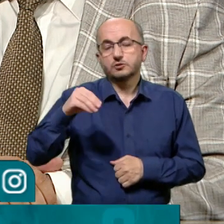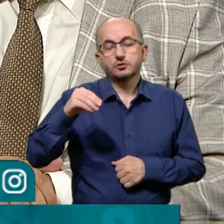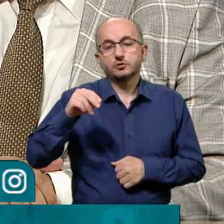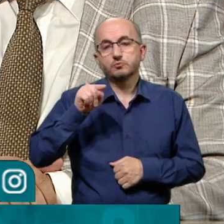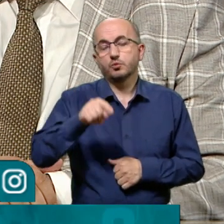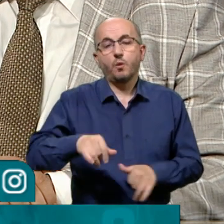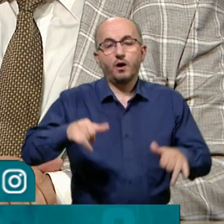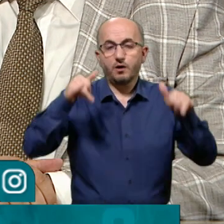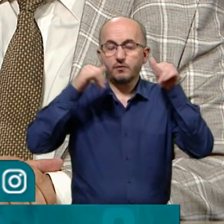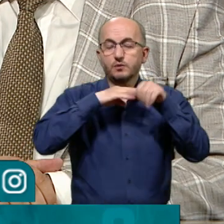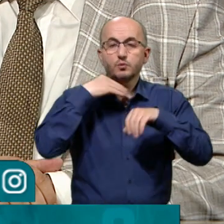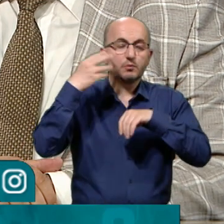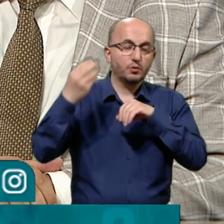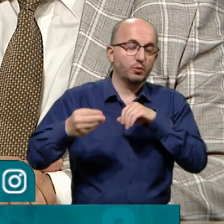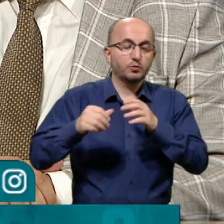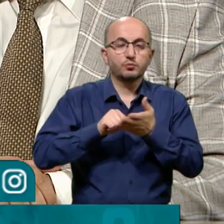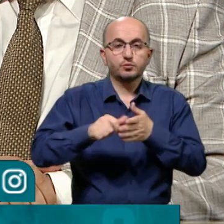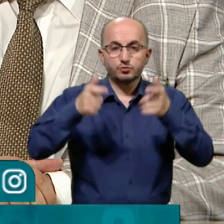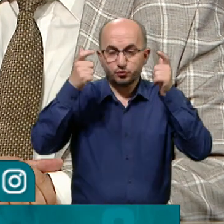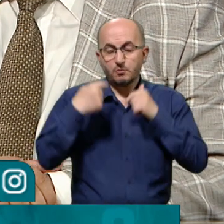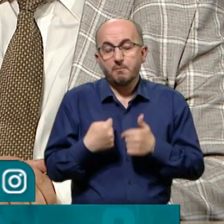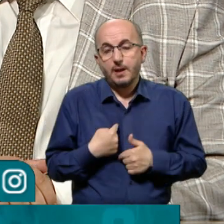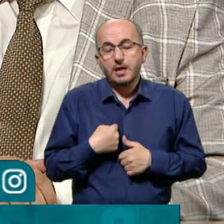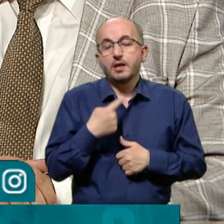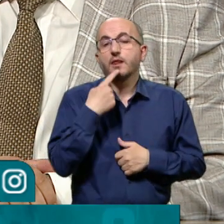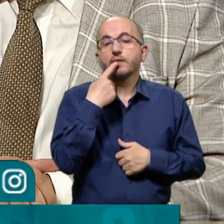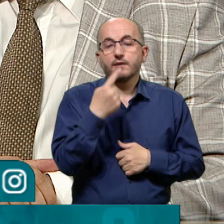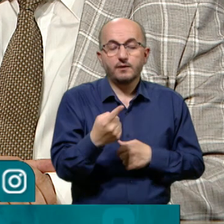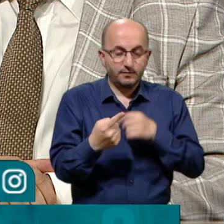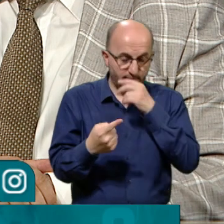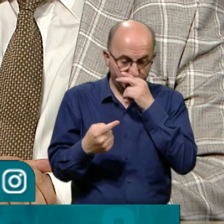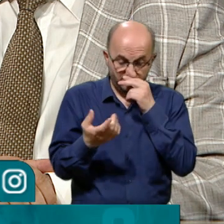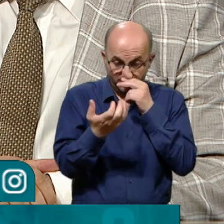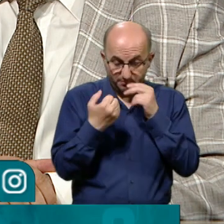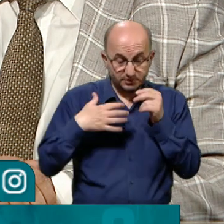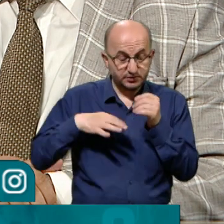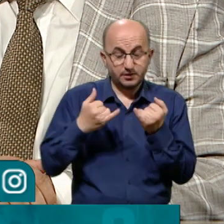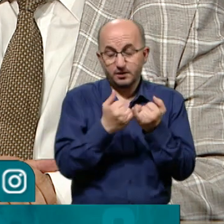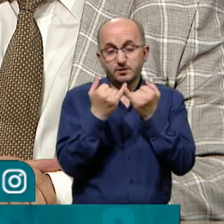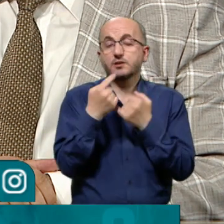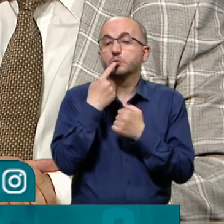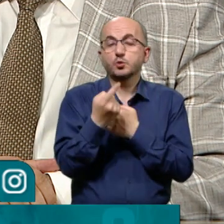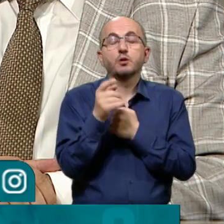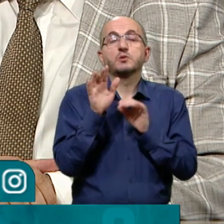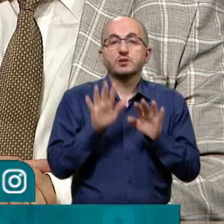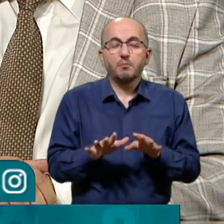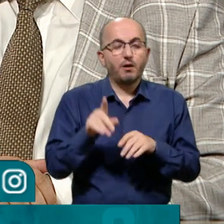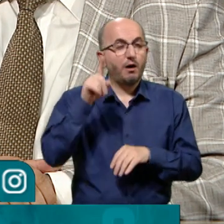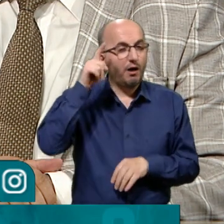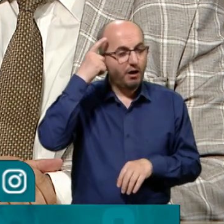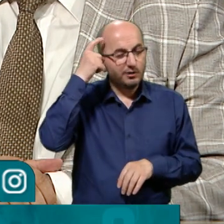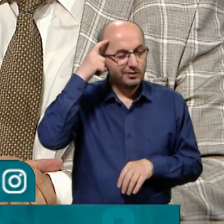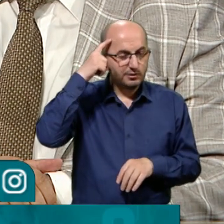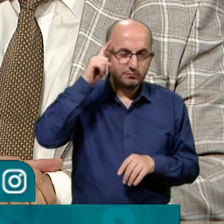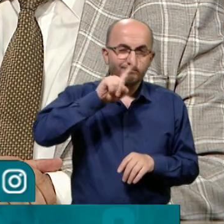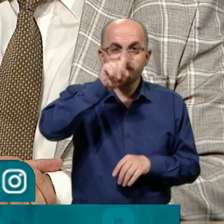bu hayvandan kurban olur Bütün sorumluluk bendedir diye de bu almak isteyen kardeşlerimize söylemiş ama akıllarda bir